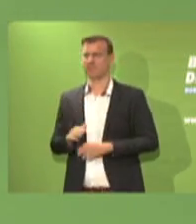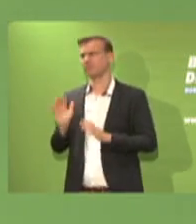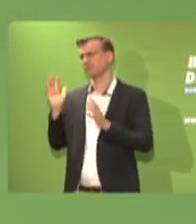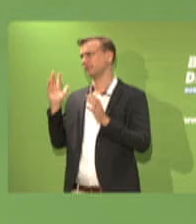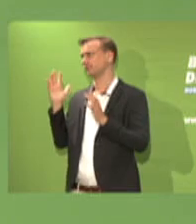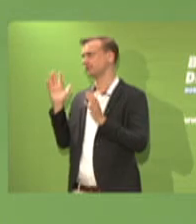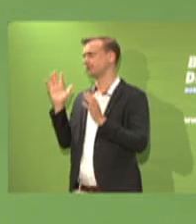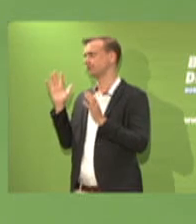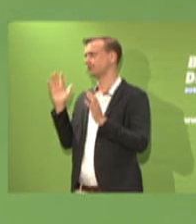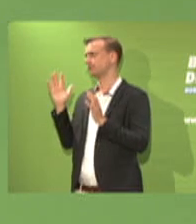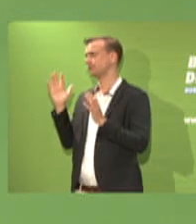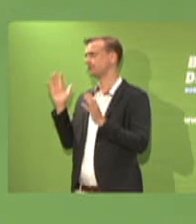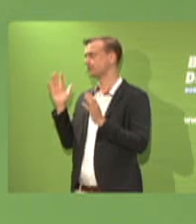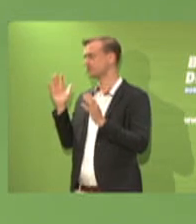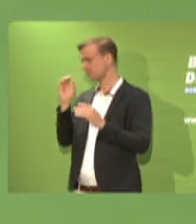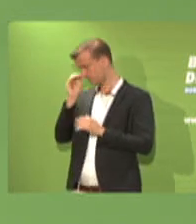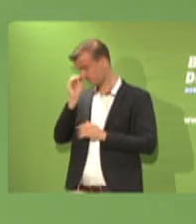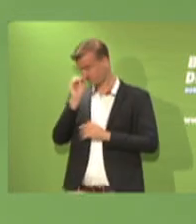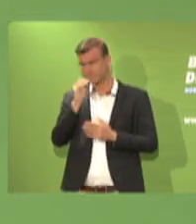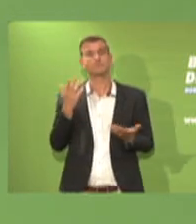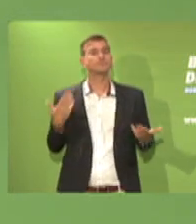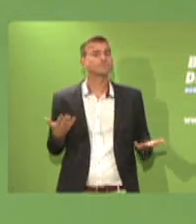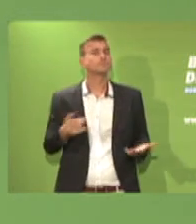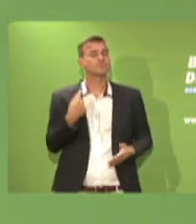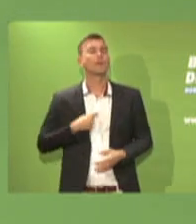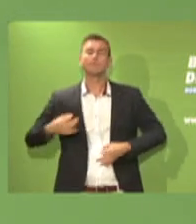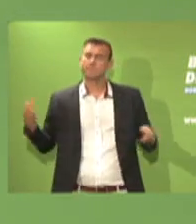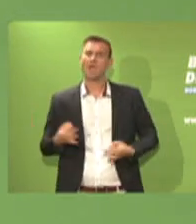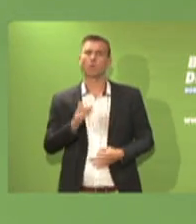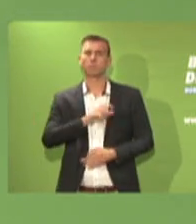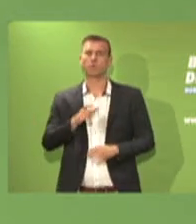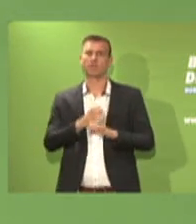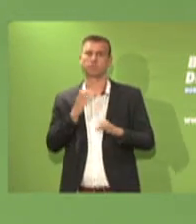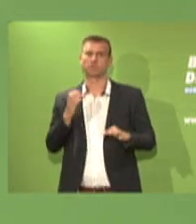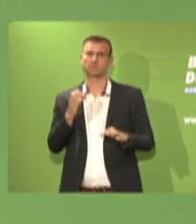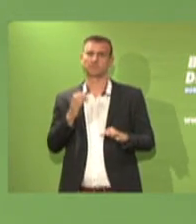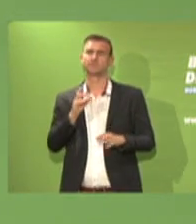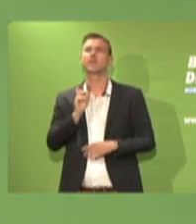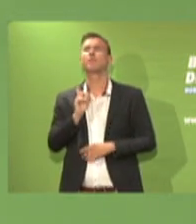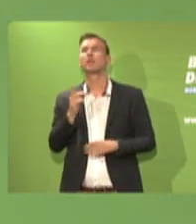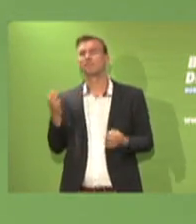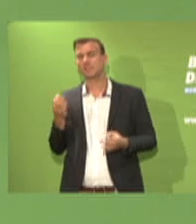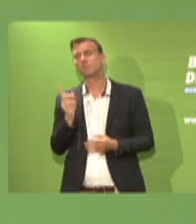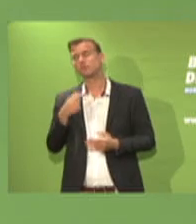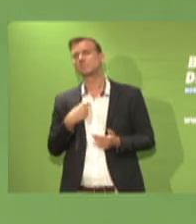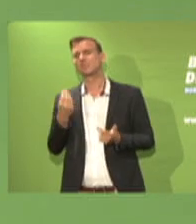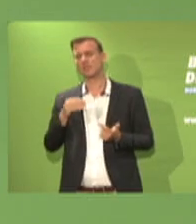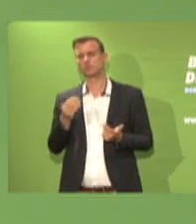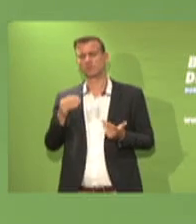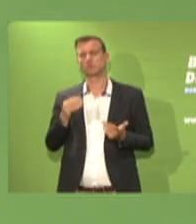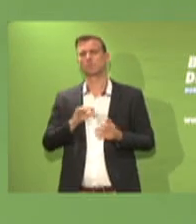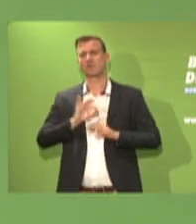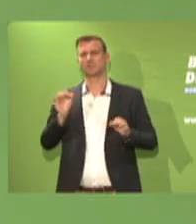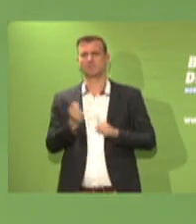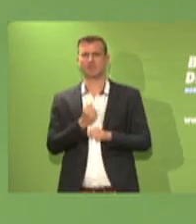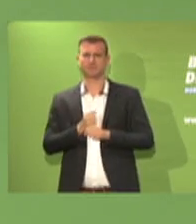Also, wir brauchen Bürgerbusse. Aber wir müssen auch noch einiges dazu verbessern. Zum